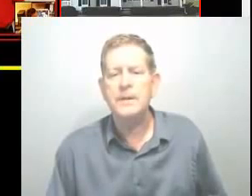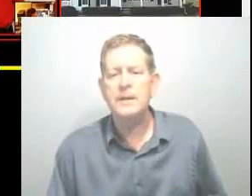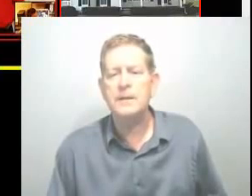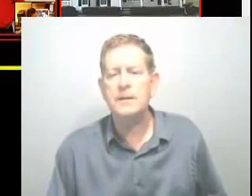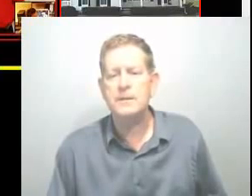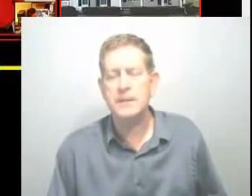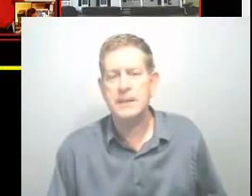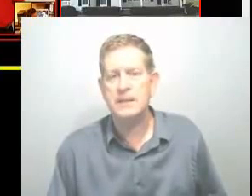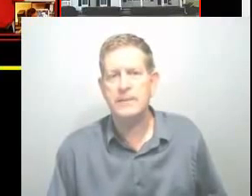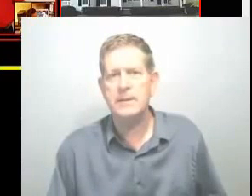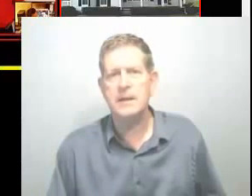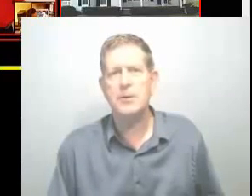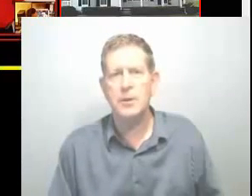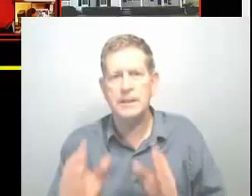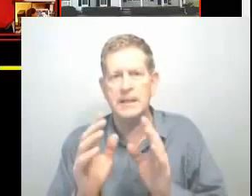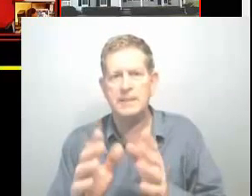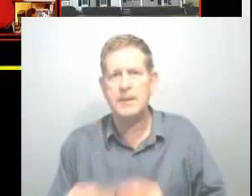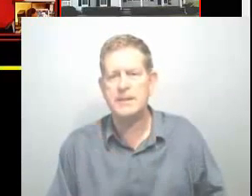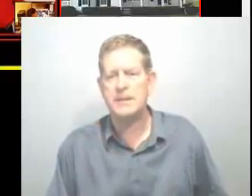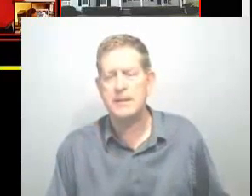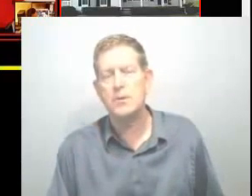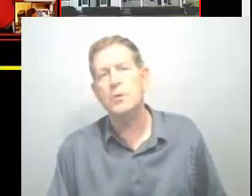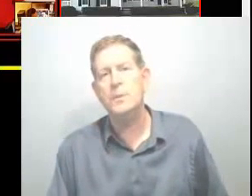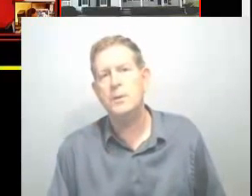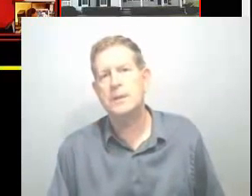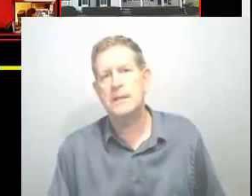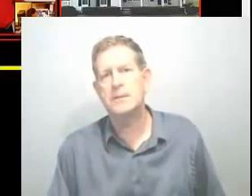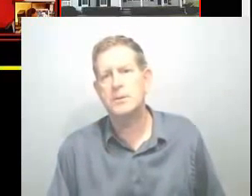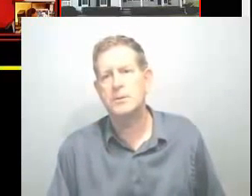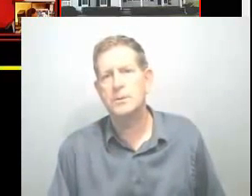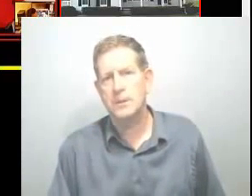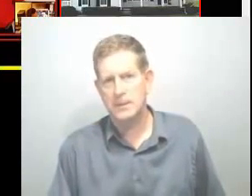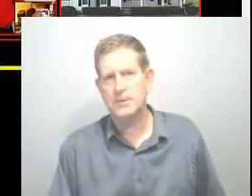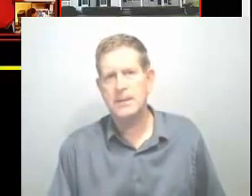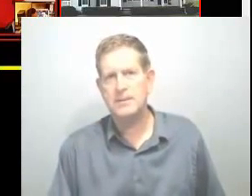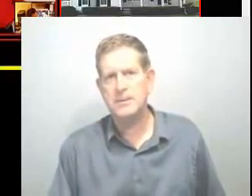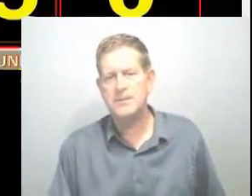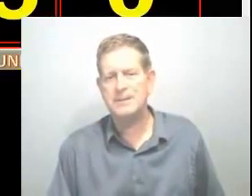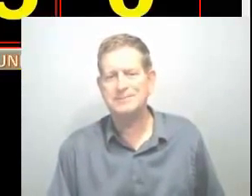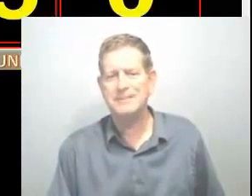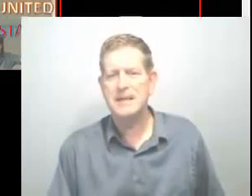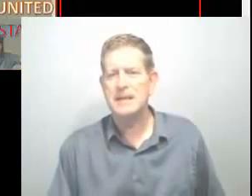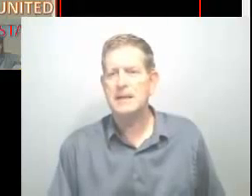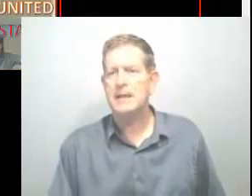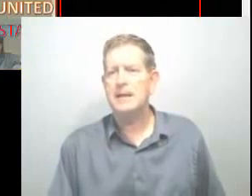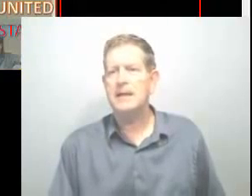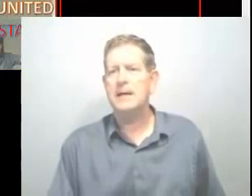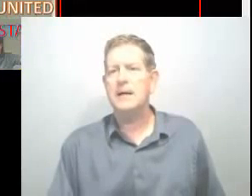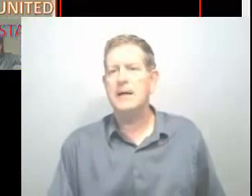de finir cette activité dans le délai prescrit 1 minute 15 secondes. Ok? On y va.